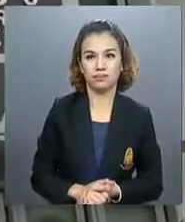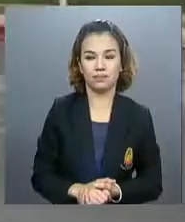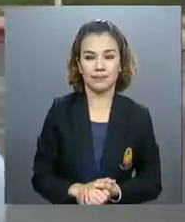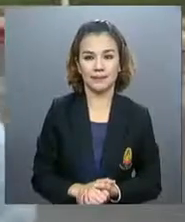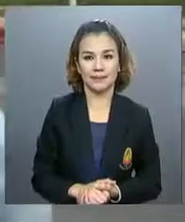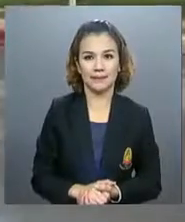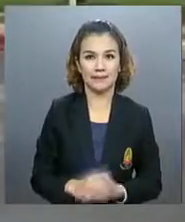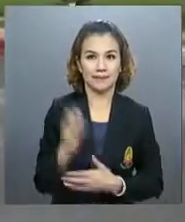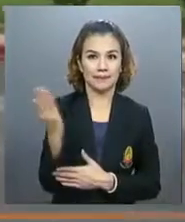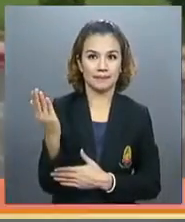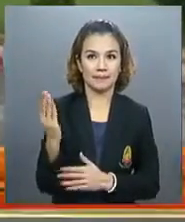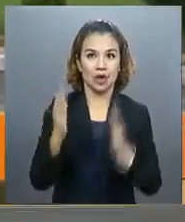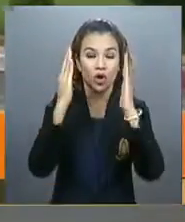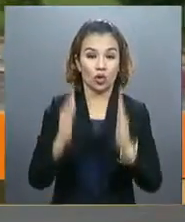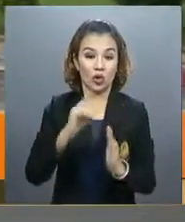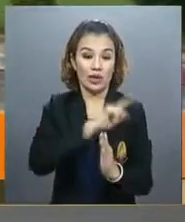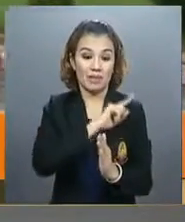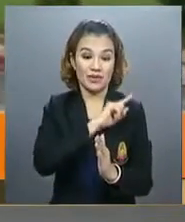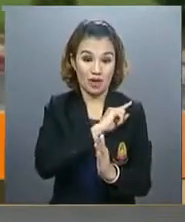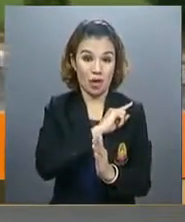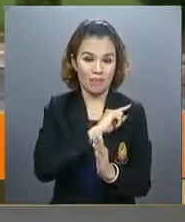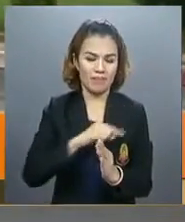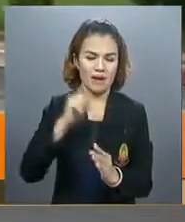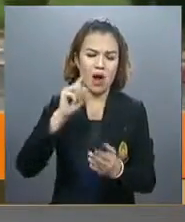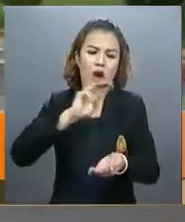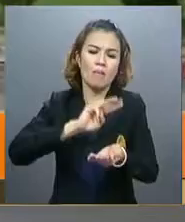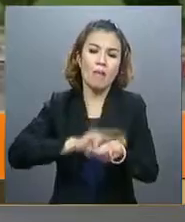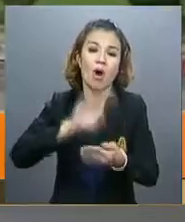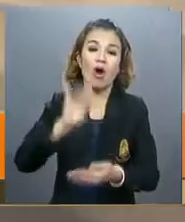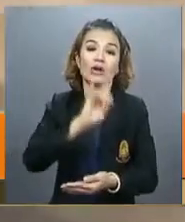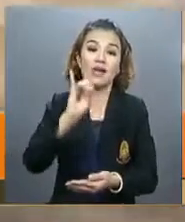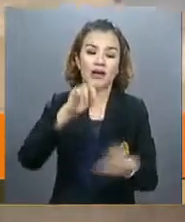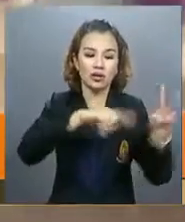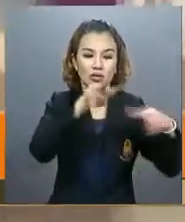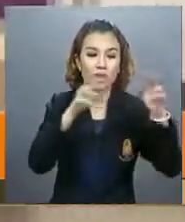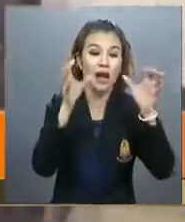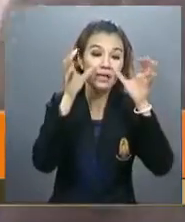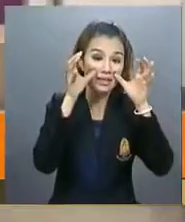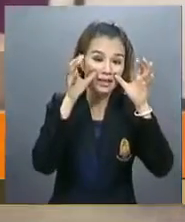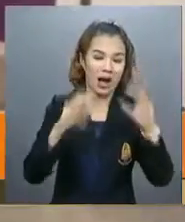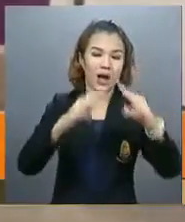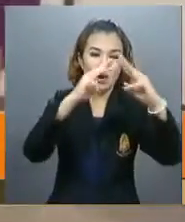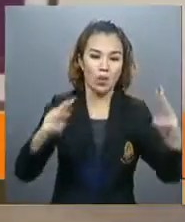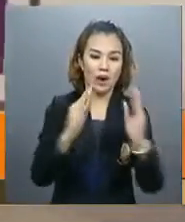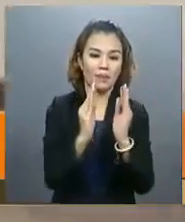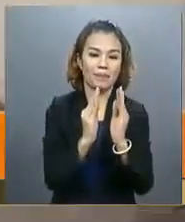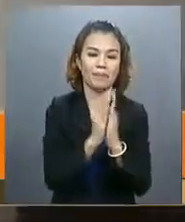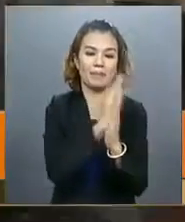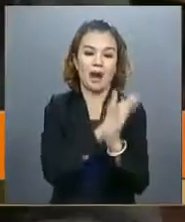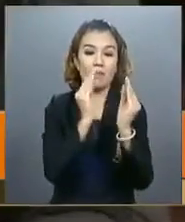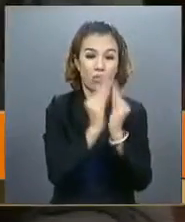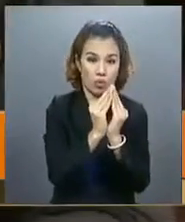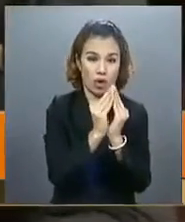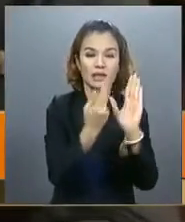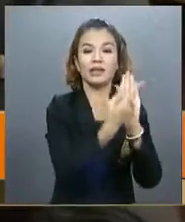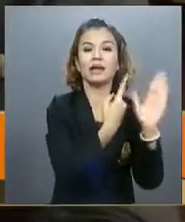นายสัตวแพทย์สมชัยวิเศษมงคลชัยอดีตสัตวแพทย์ที่ดูแลเสือในวัดป่าหลวงตาบัวญาณสัมปันโนจังหวั